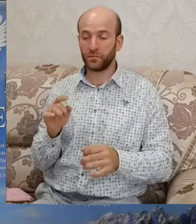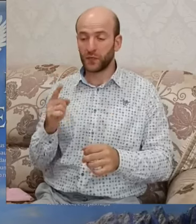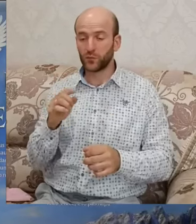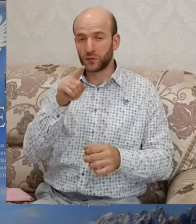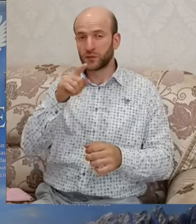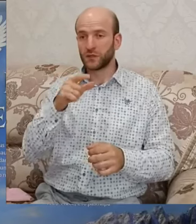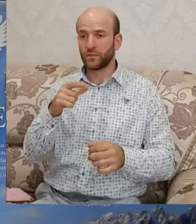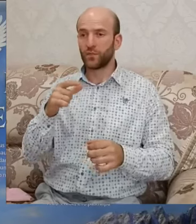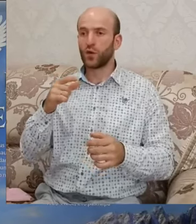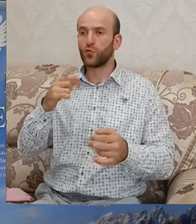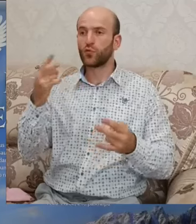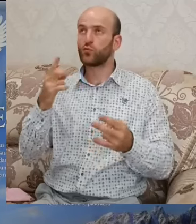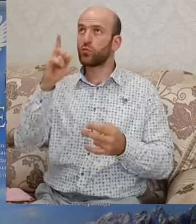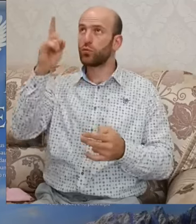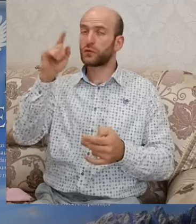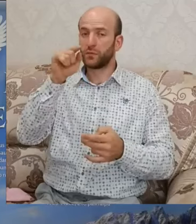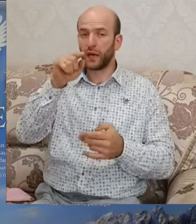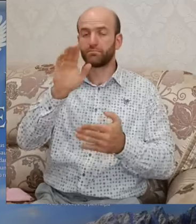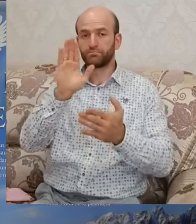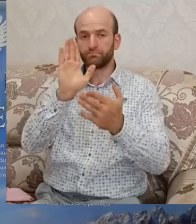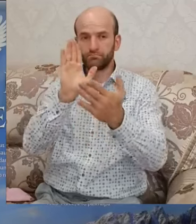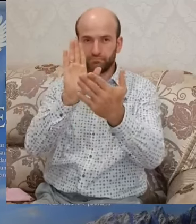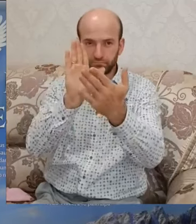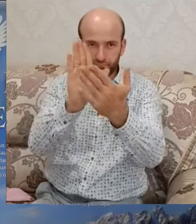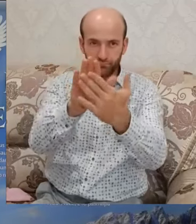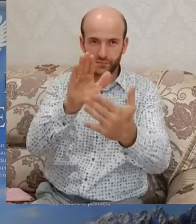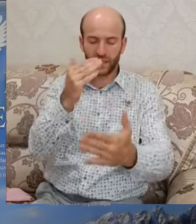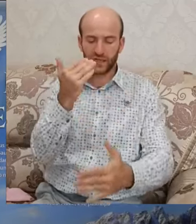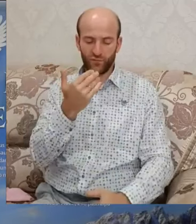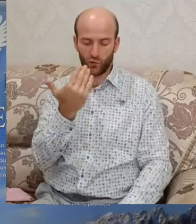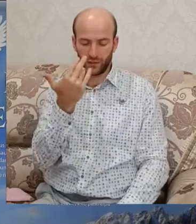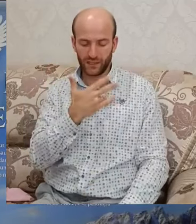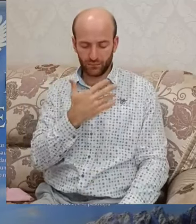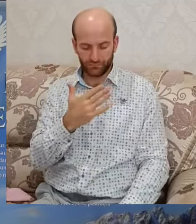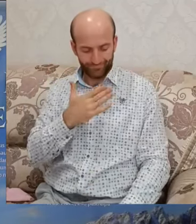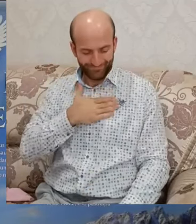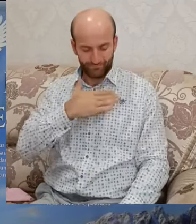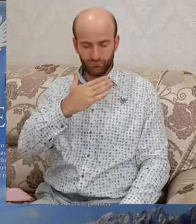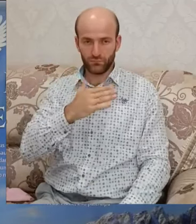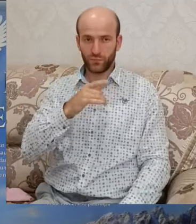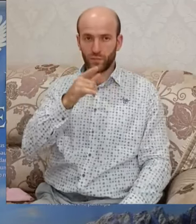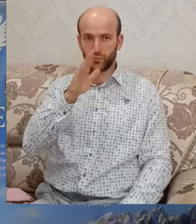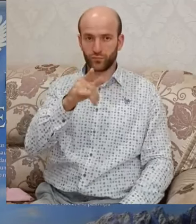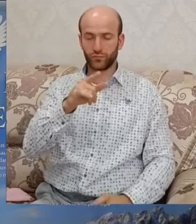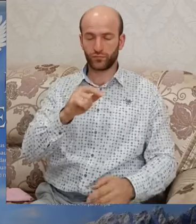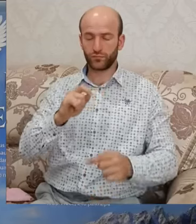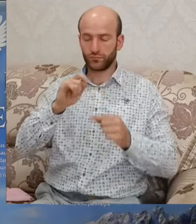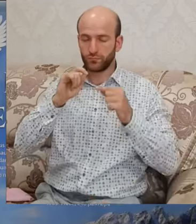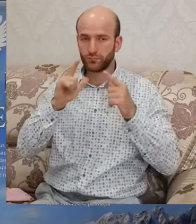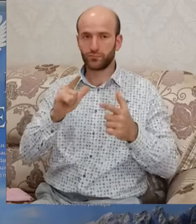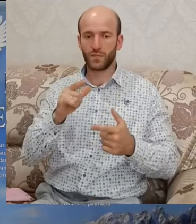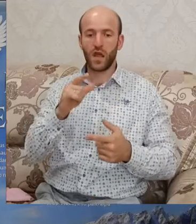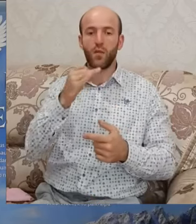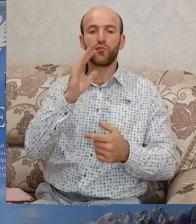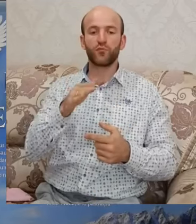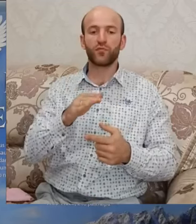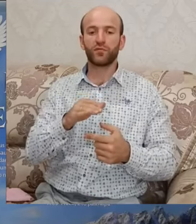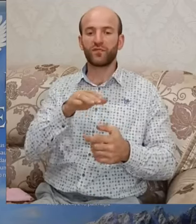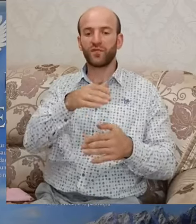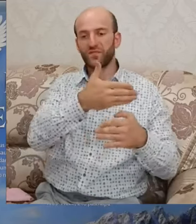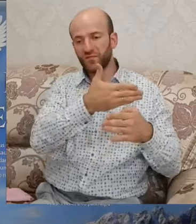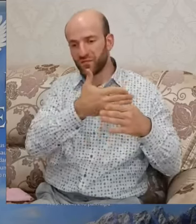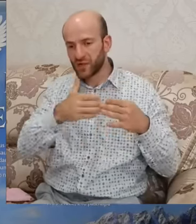вывести нас. Ir įvestų mus. И ввести нас. Ir pastatytų mus. И поставить нас. Į teisingą poziciją. В правильную